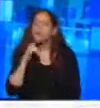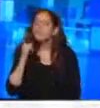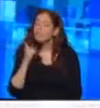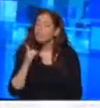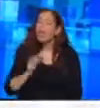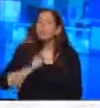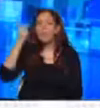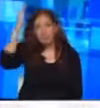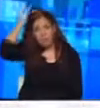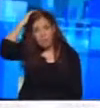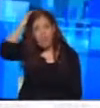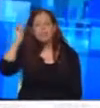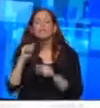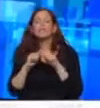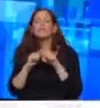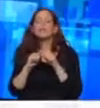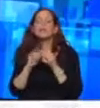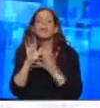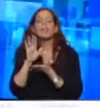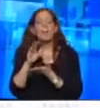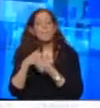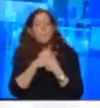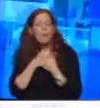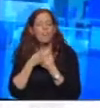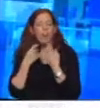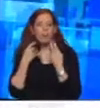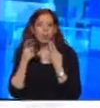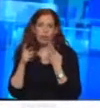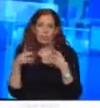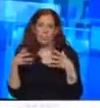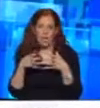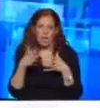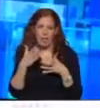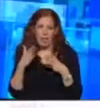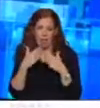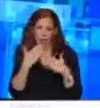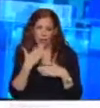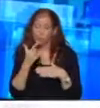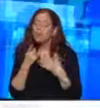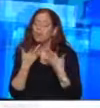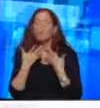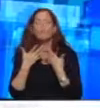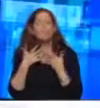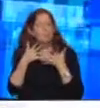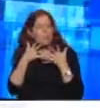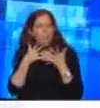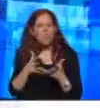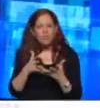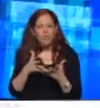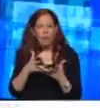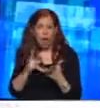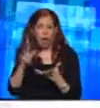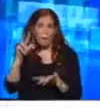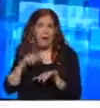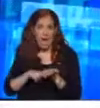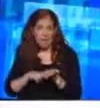נפתלי בנט מסמן את המאבק העיקרי של סיעת הבית היהודי במושב החורף הקרוב, והוא פותח במתקפה חזיתית על